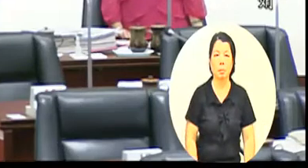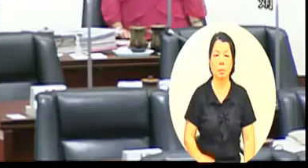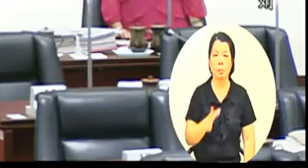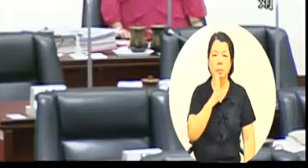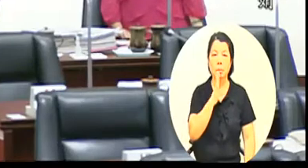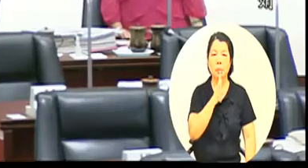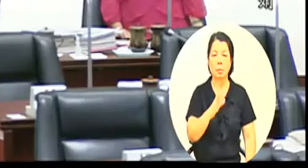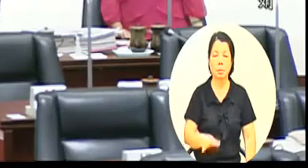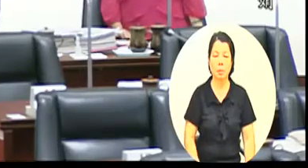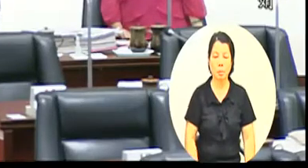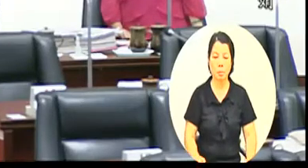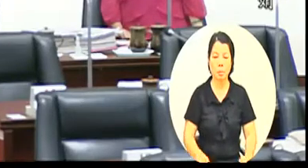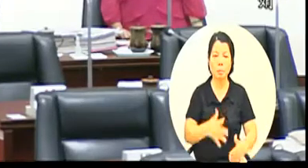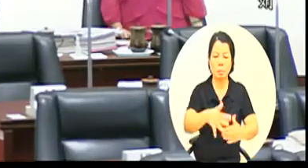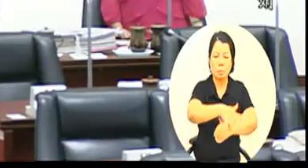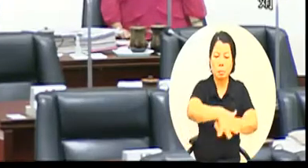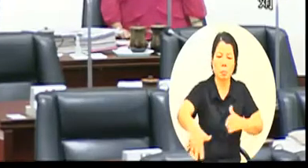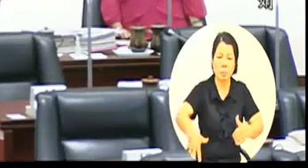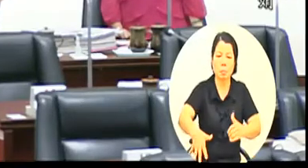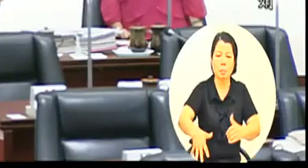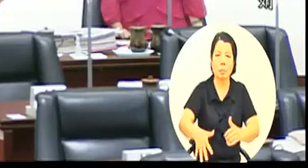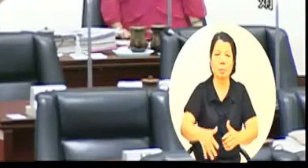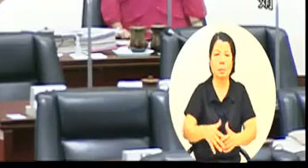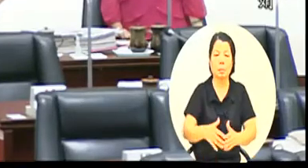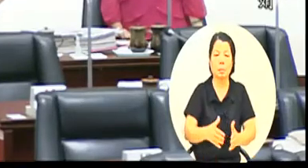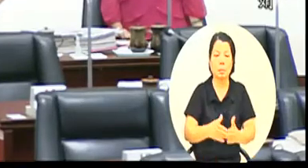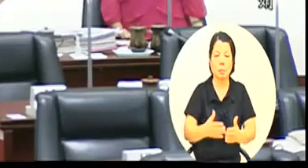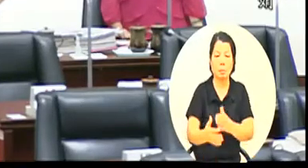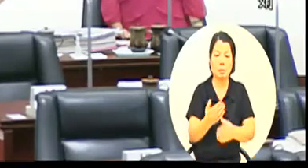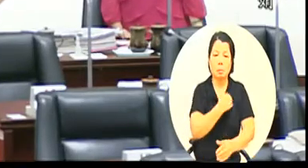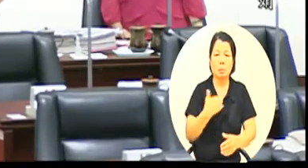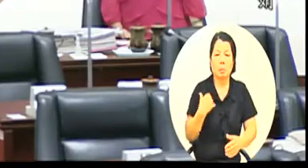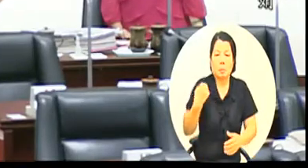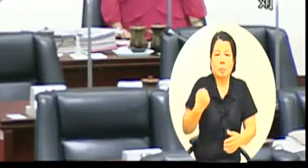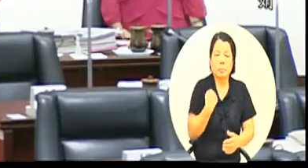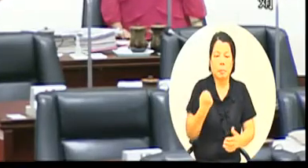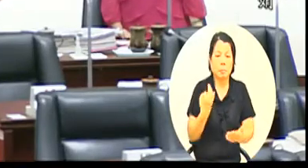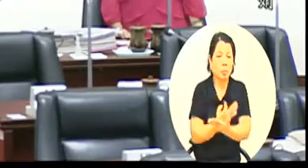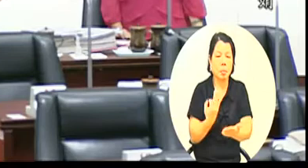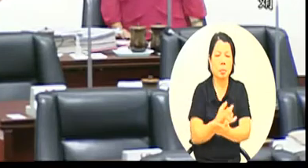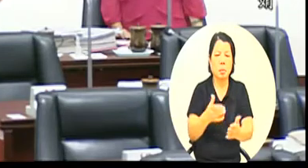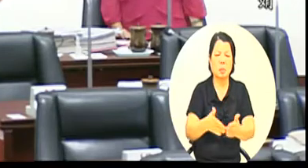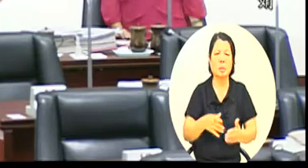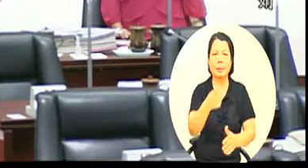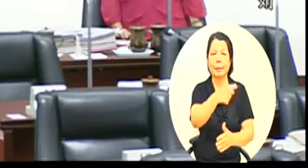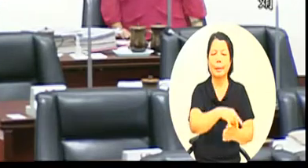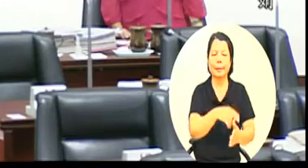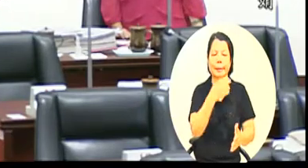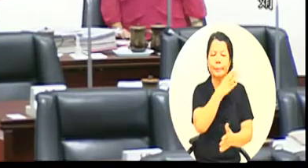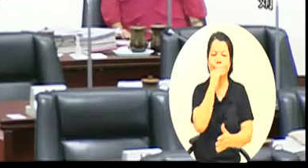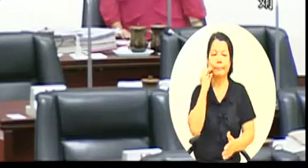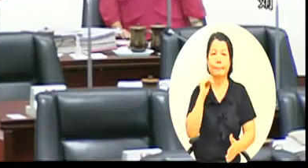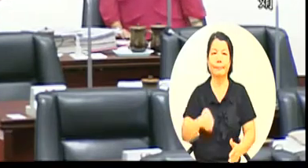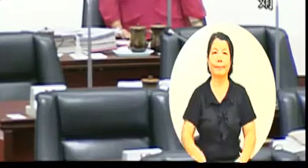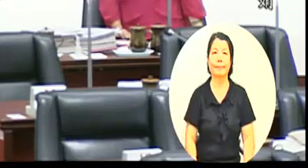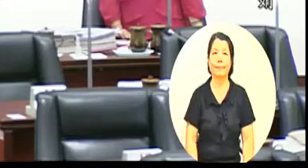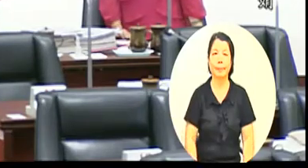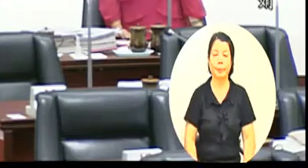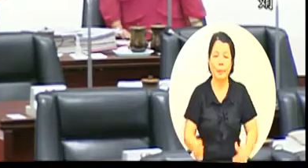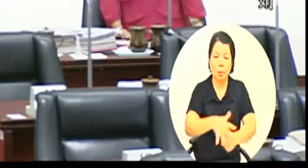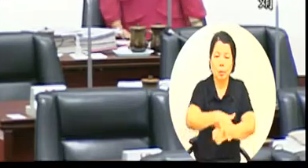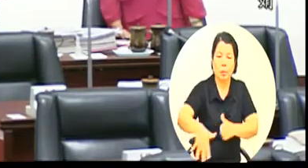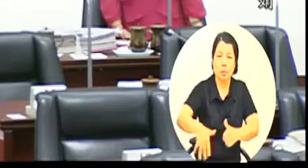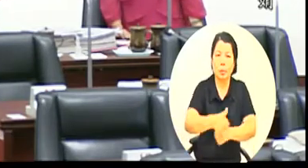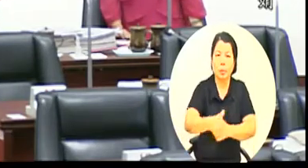群不够强，我觉得这个太过简单，本席觉得太过简单，你连我们委员的